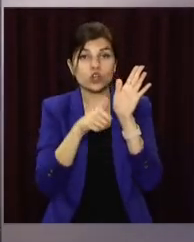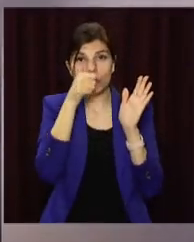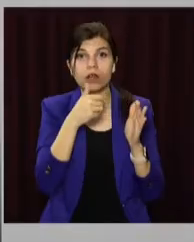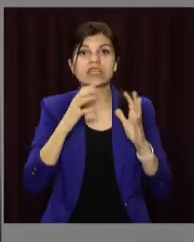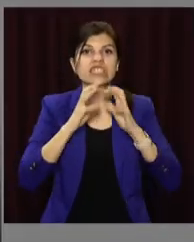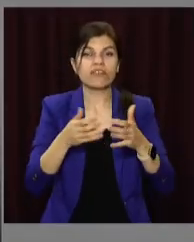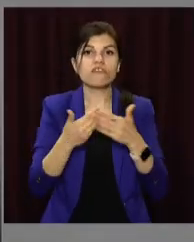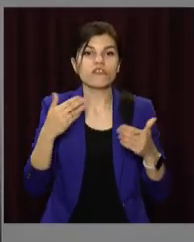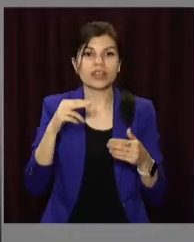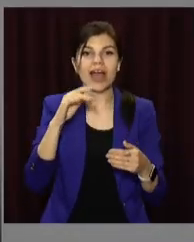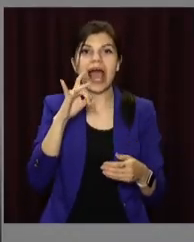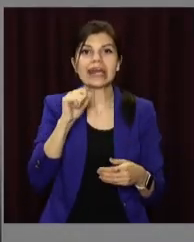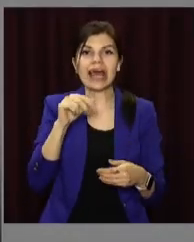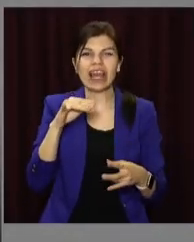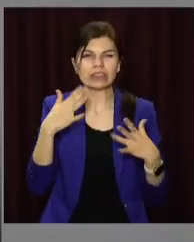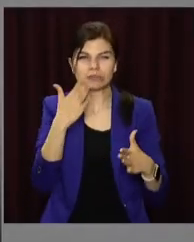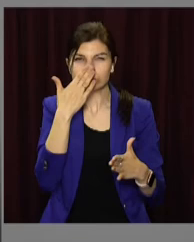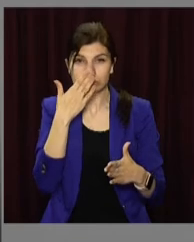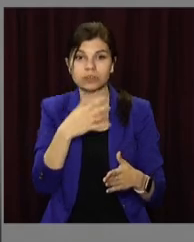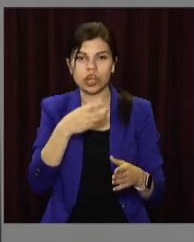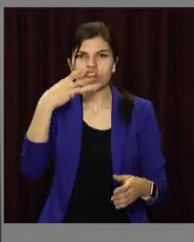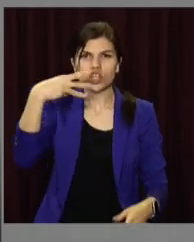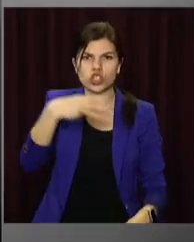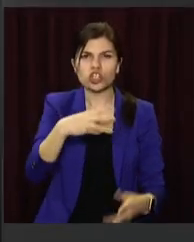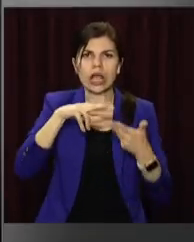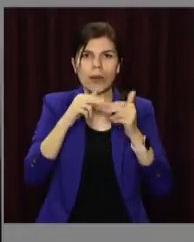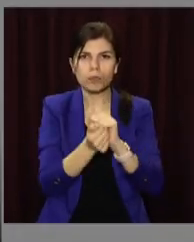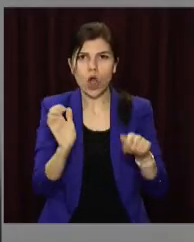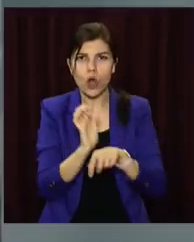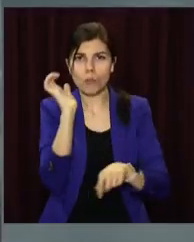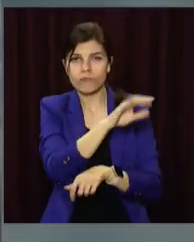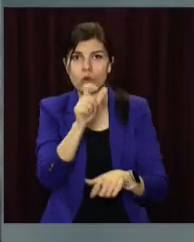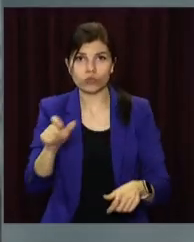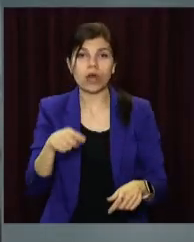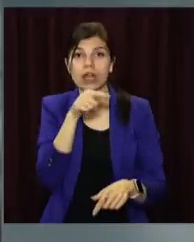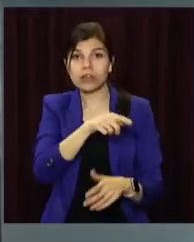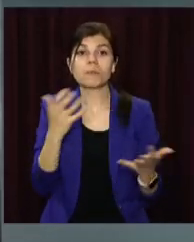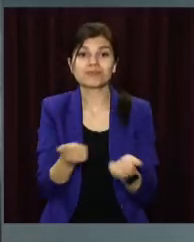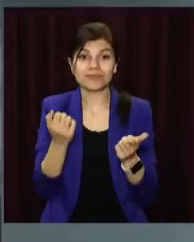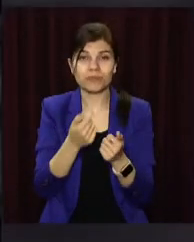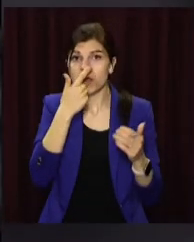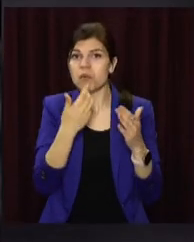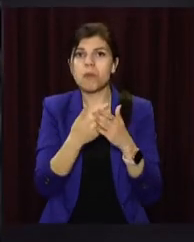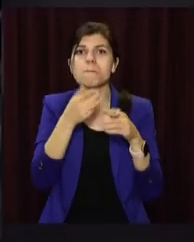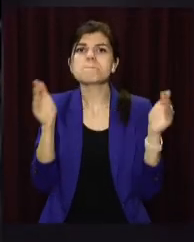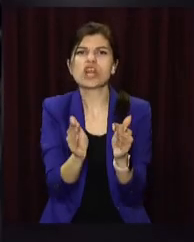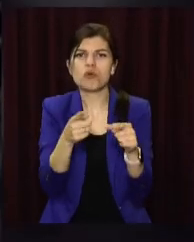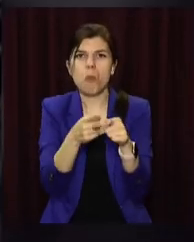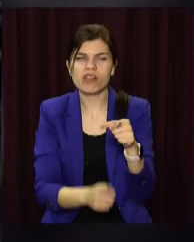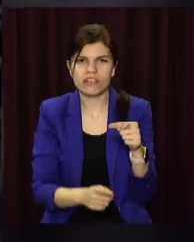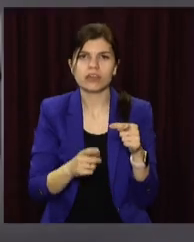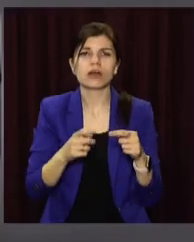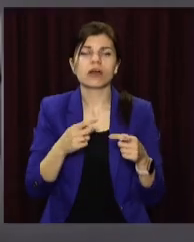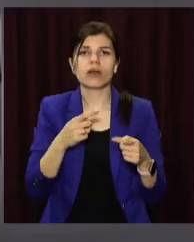від радіації у Чорнобильську зону відправили 3 000 кам'янчан. Нині з тих ліквідаторів залишилося менше половини, каже